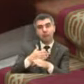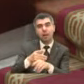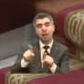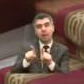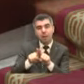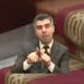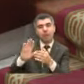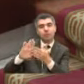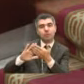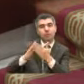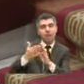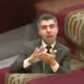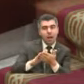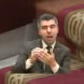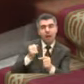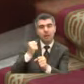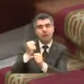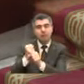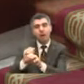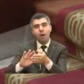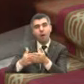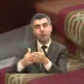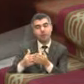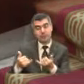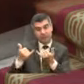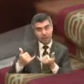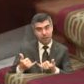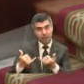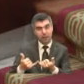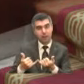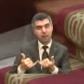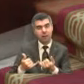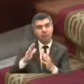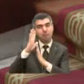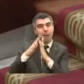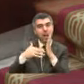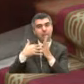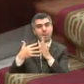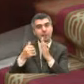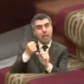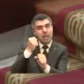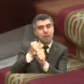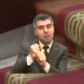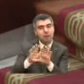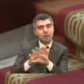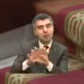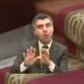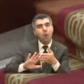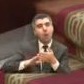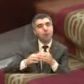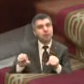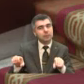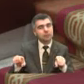ديال الجمعيات. او الان البرنامج اللي حنا تنشتغلوا عليه هو ربط جميع المراكز